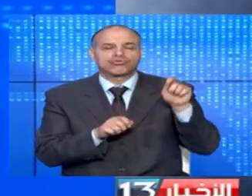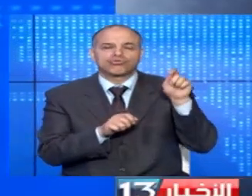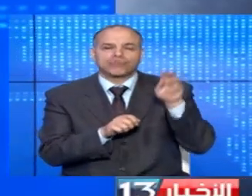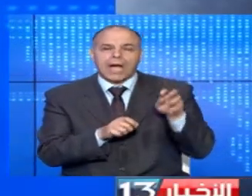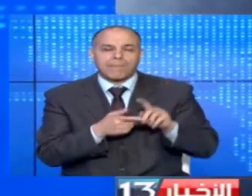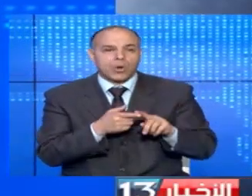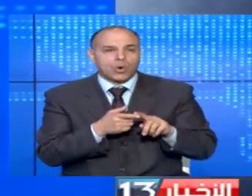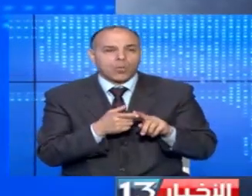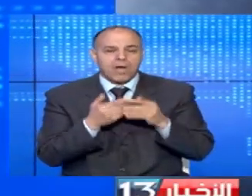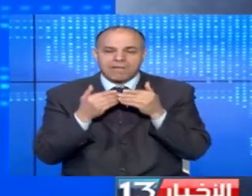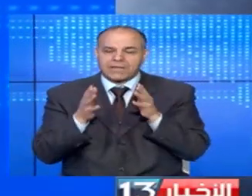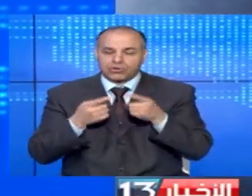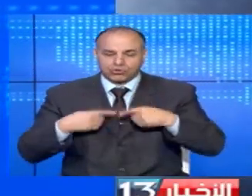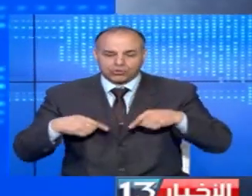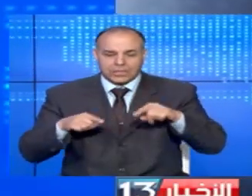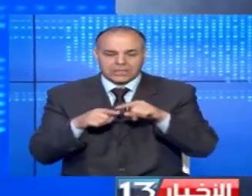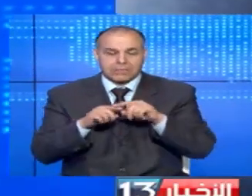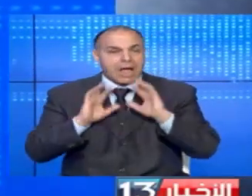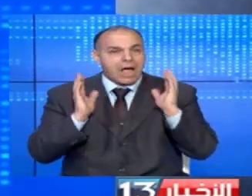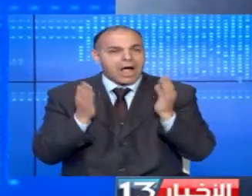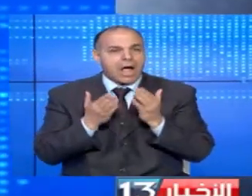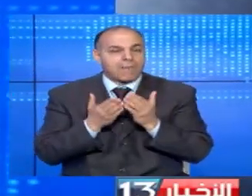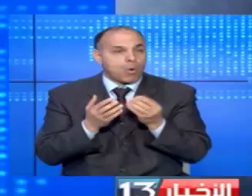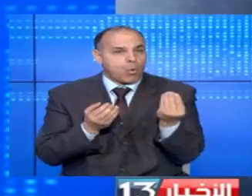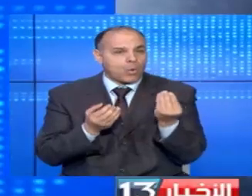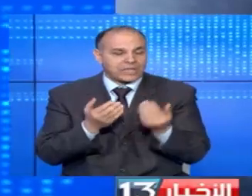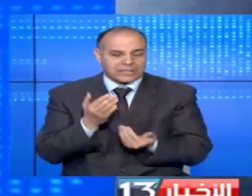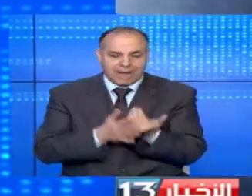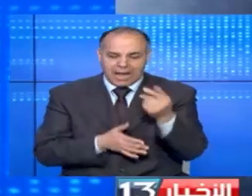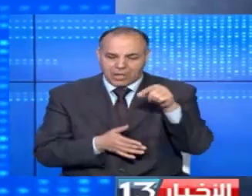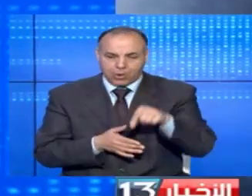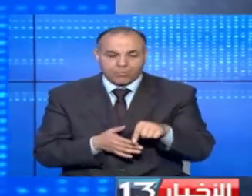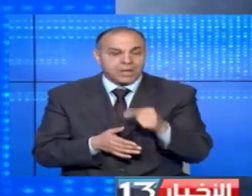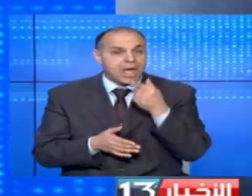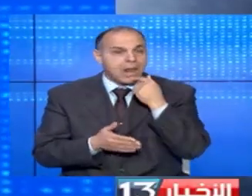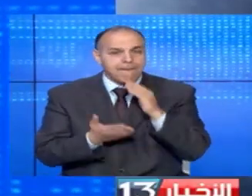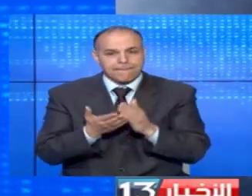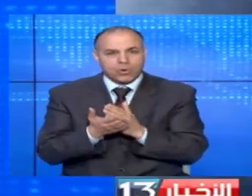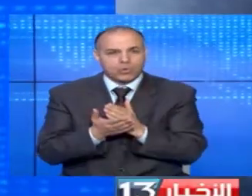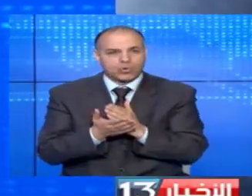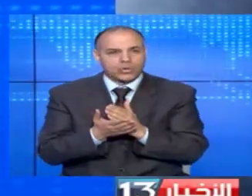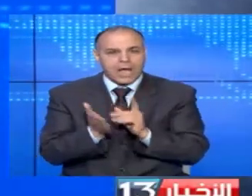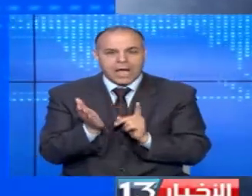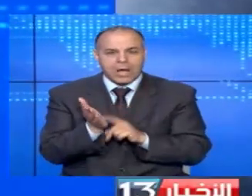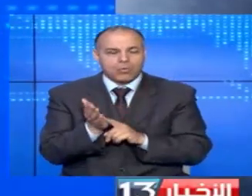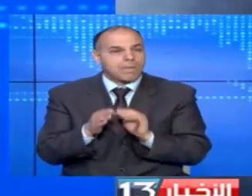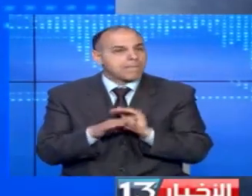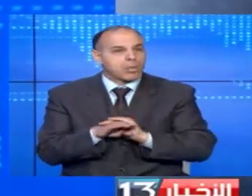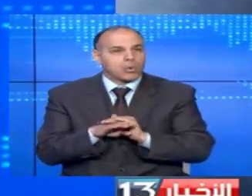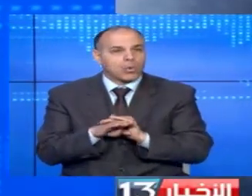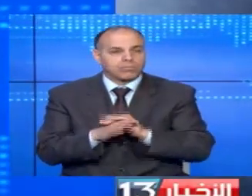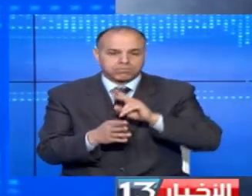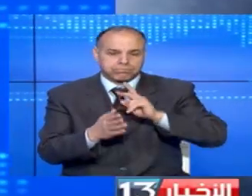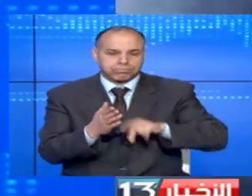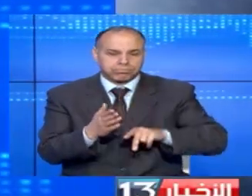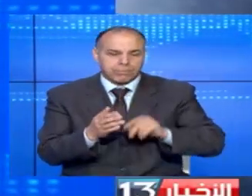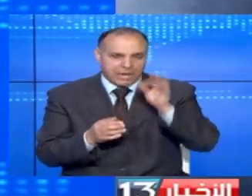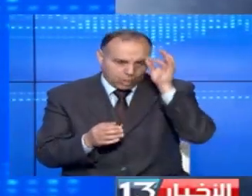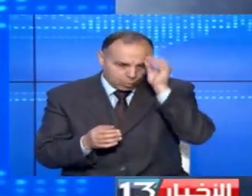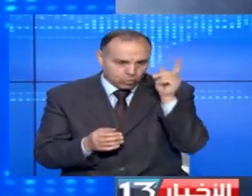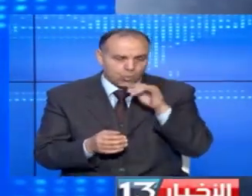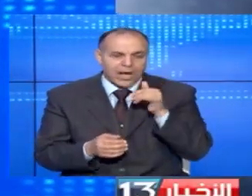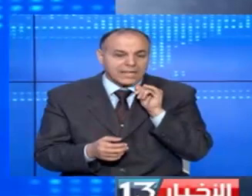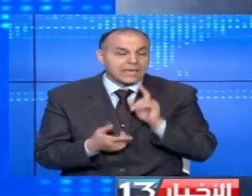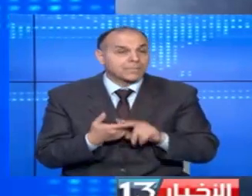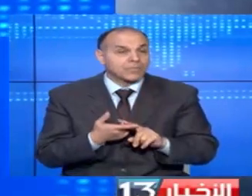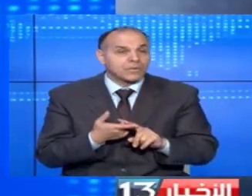في افتتاح الجلسه العامه المنعقده صباح اليوم على مشروع قانون يتعلق باتفاق بين تونس وايطاليا